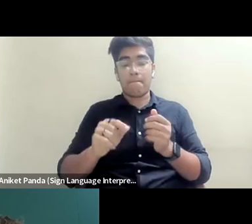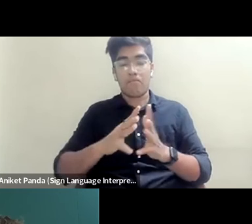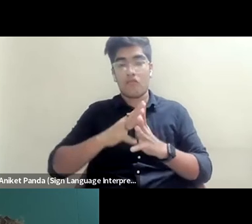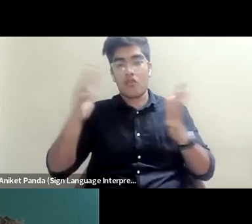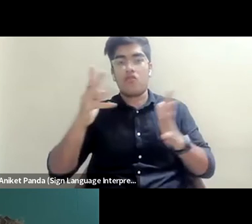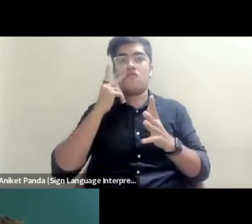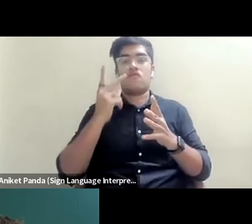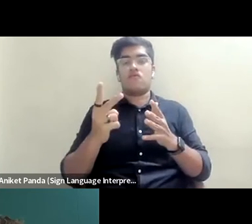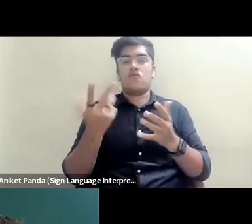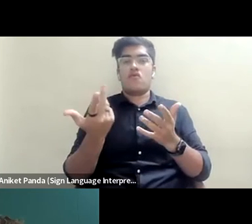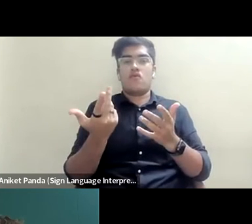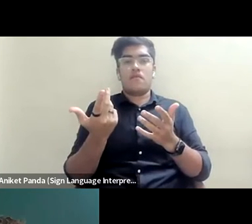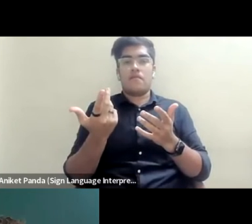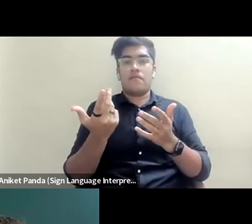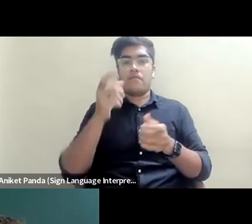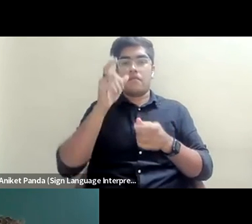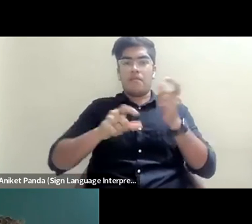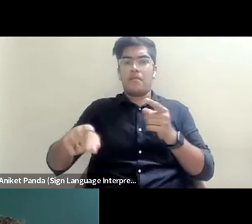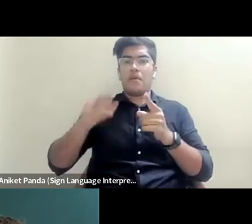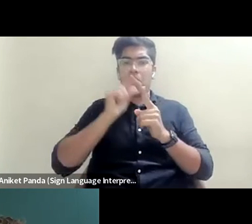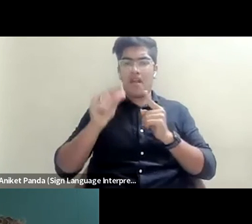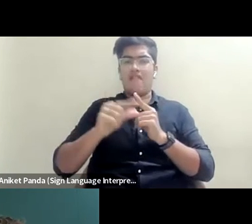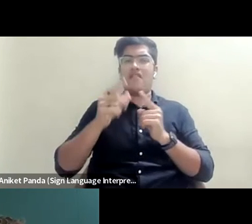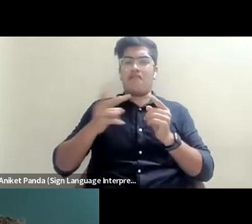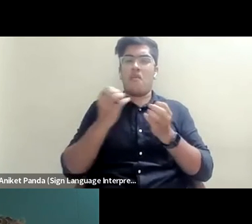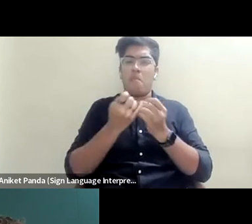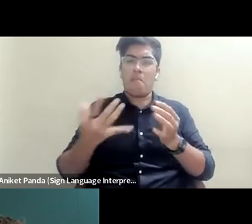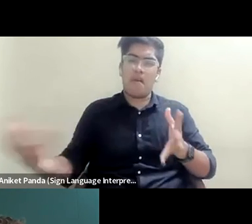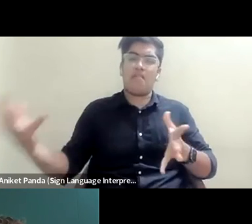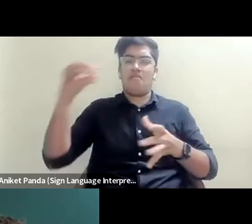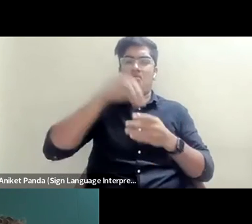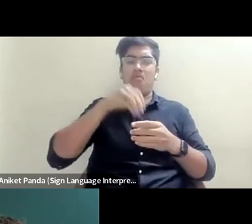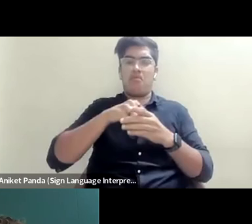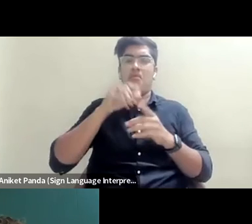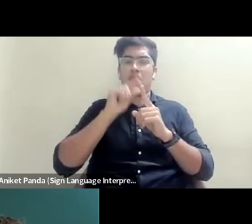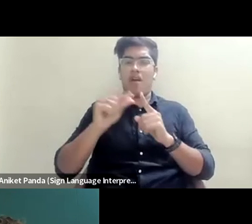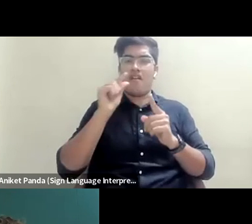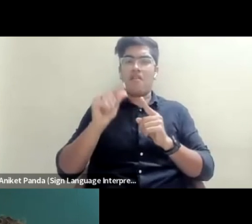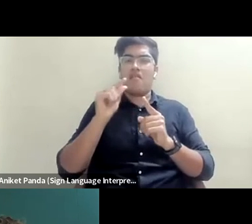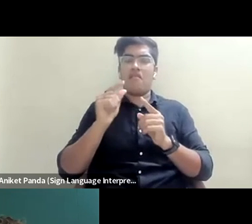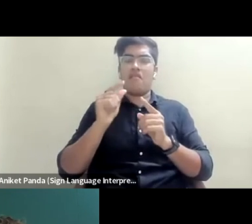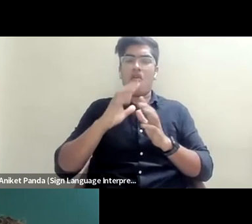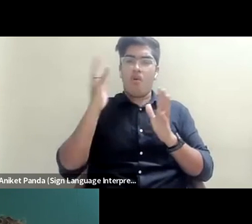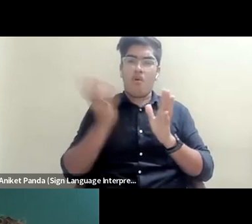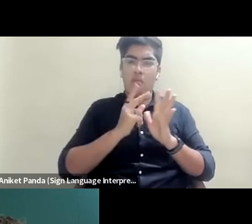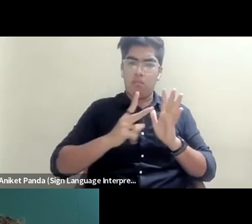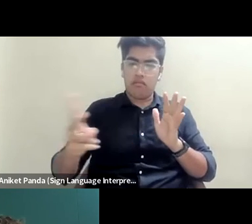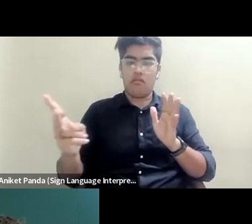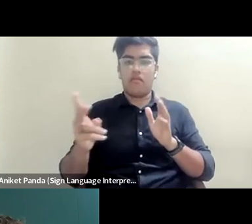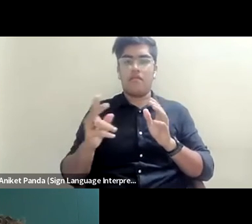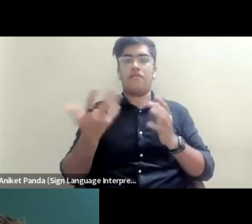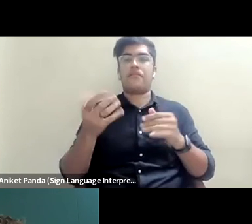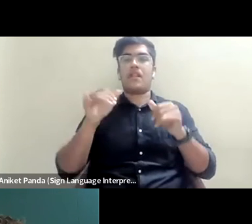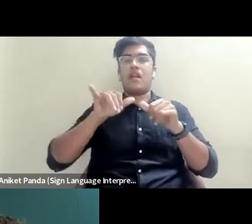इतने खराब तरीके से प्राइवेटाइज कर रहे कि जहाँ रिजर्वेशन ही नहीं मिल जाए। अभी वो सब पूरा जमीन